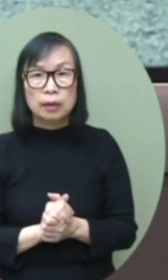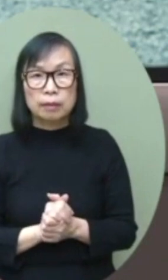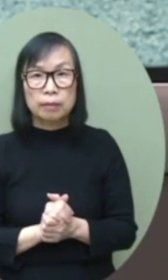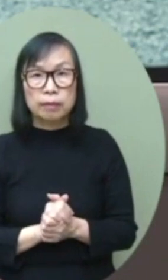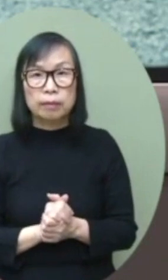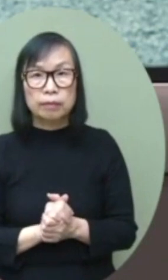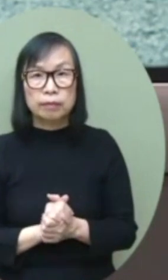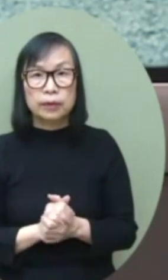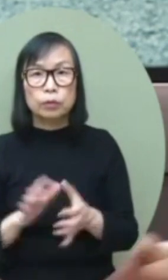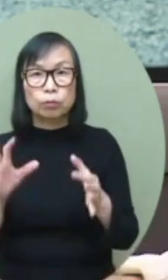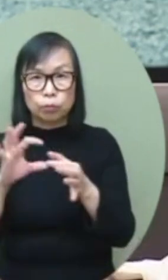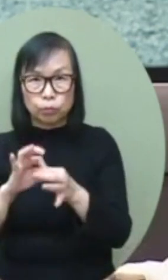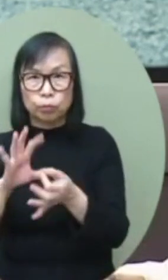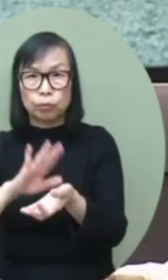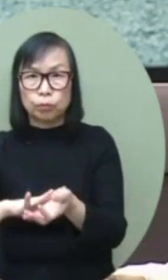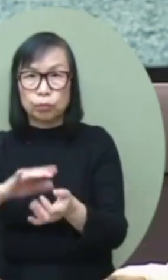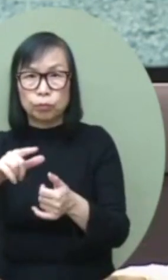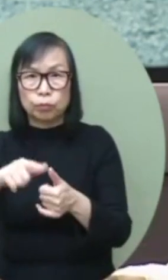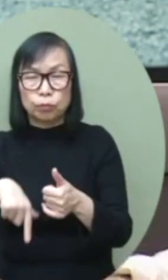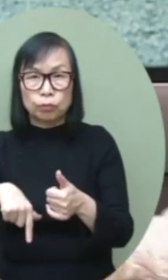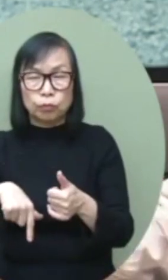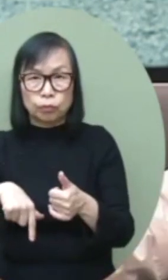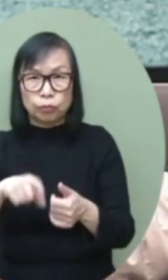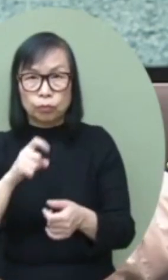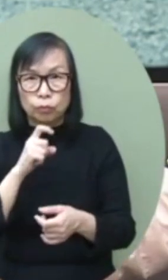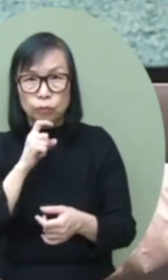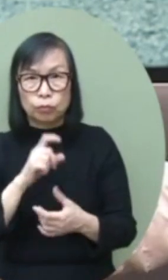是這個相關的個案，